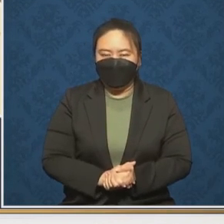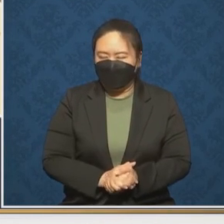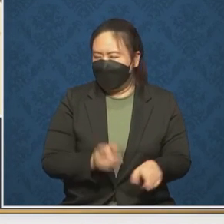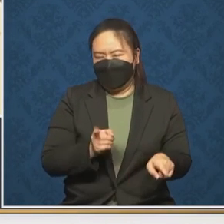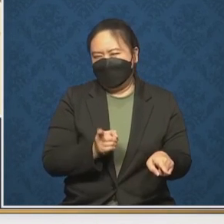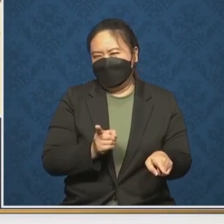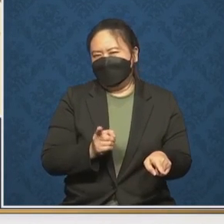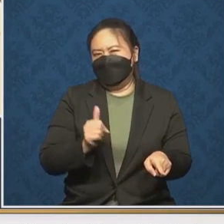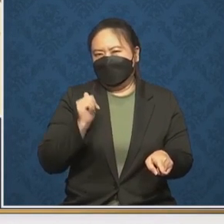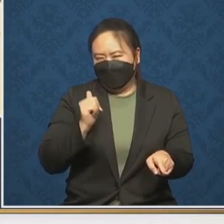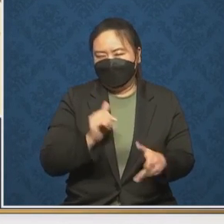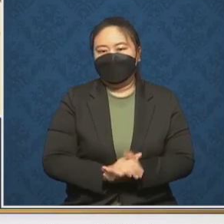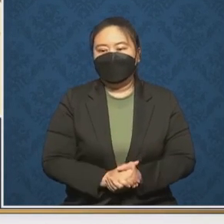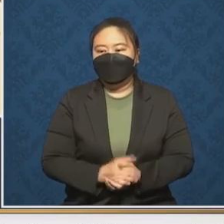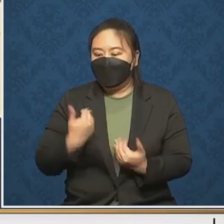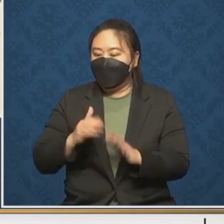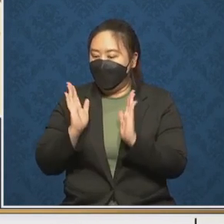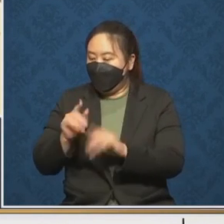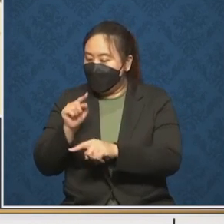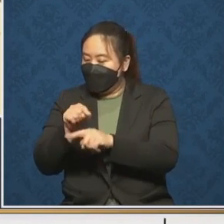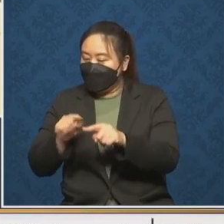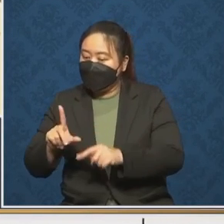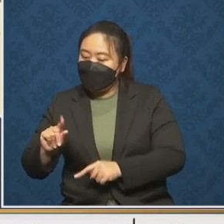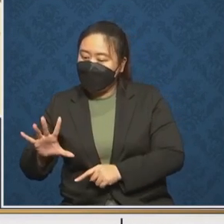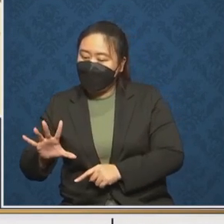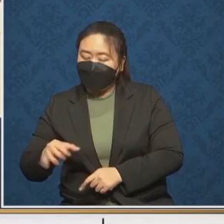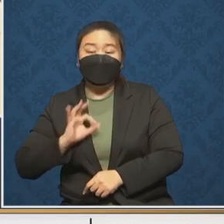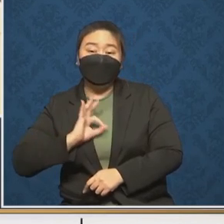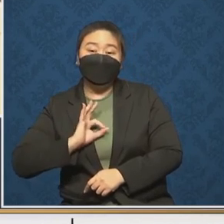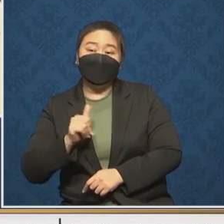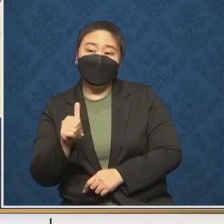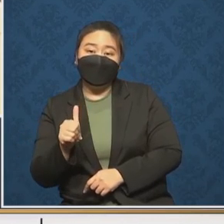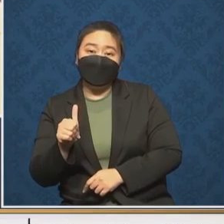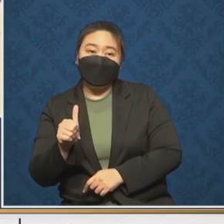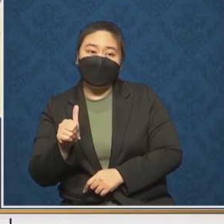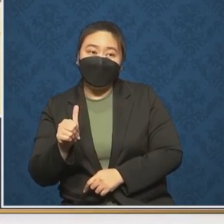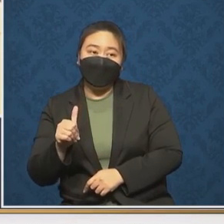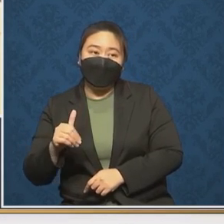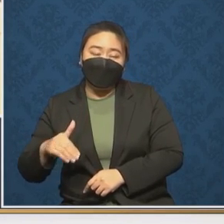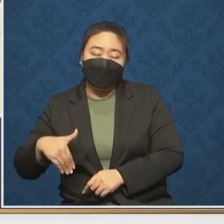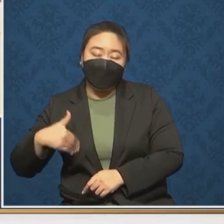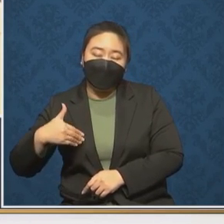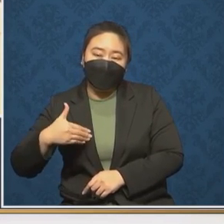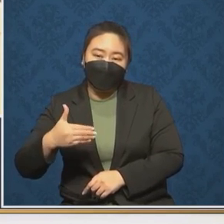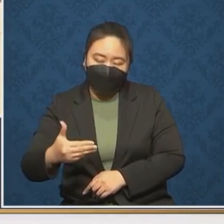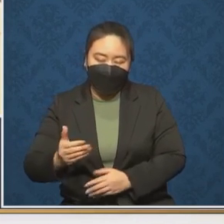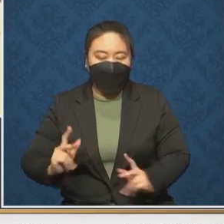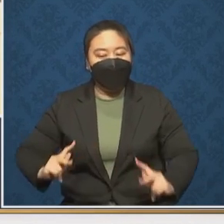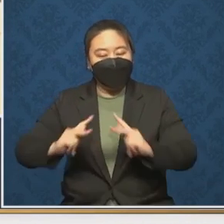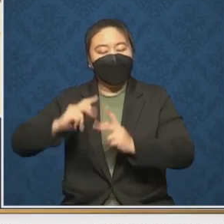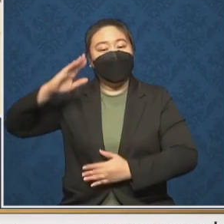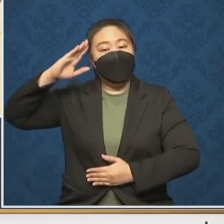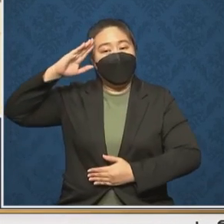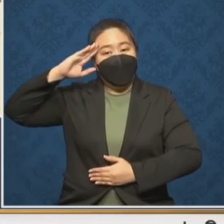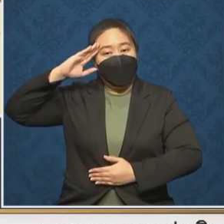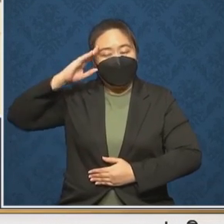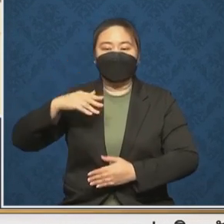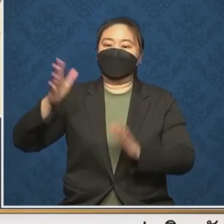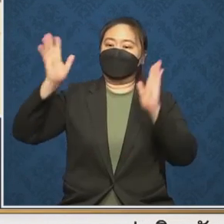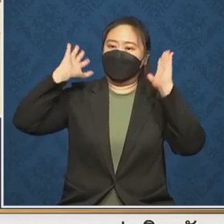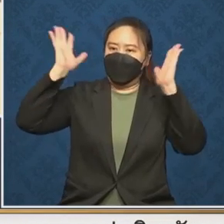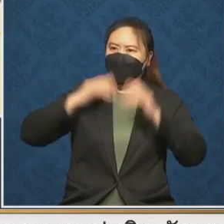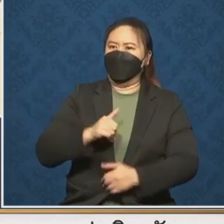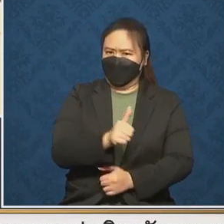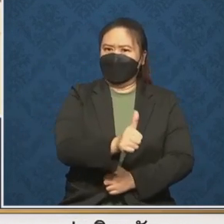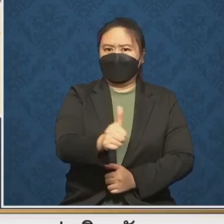ิมมีเพียง 25% มีฟรมรู้สึกดีแต่พอทางกราหวมมะชจแงดีดี